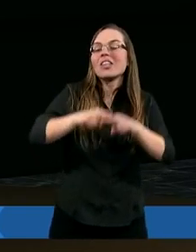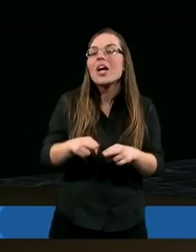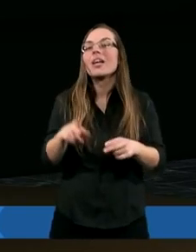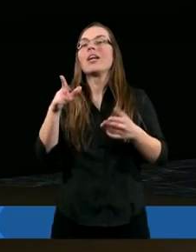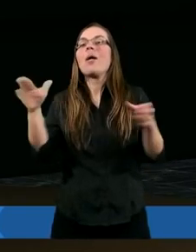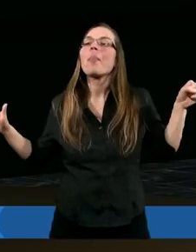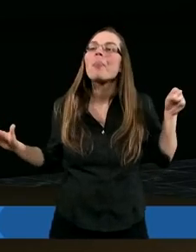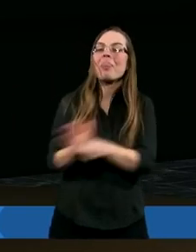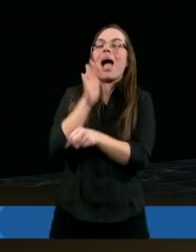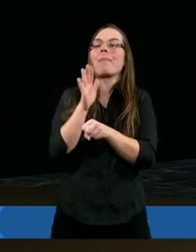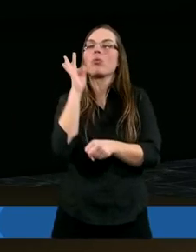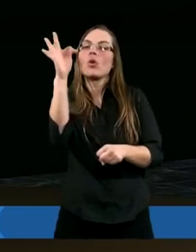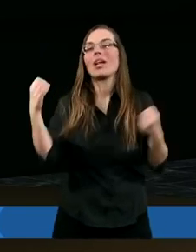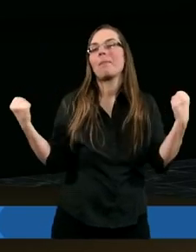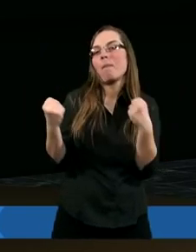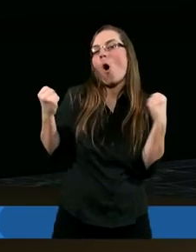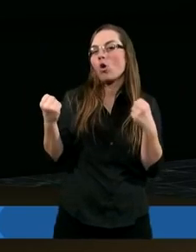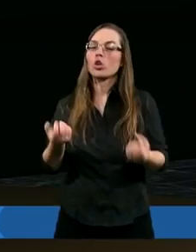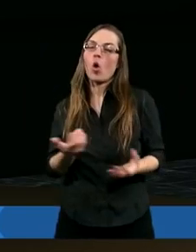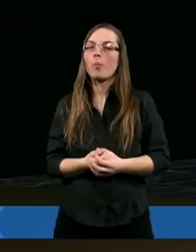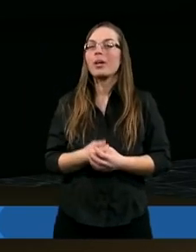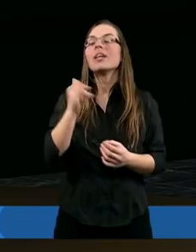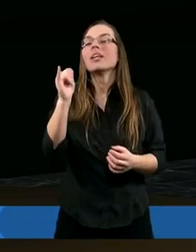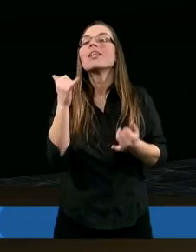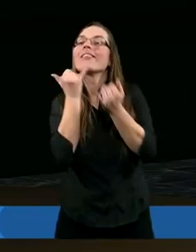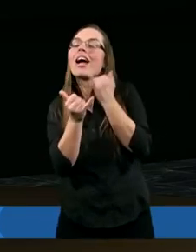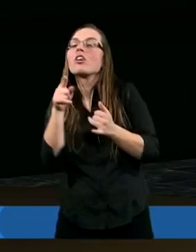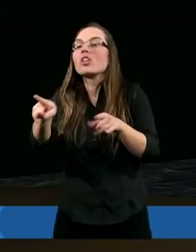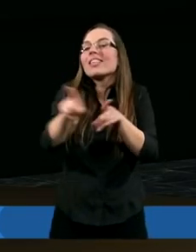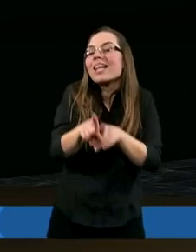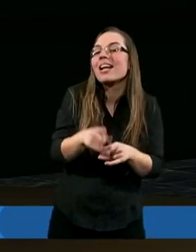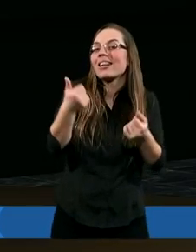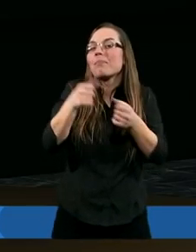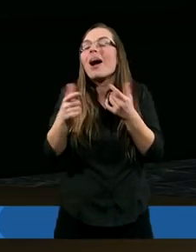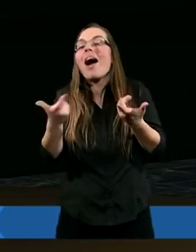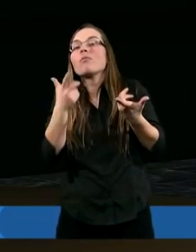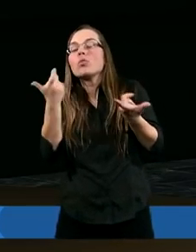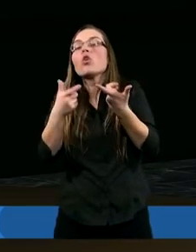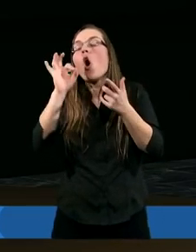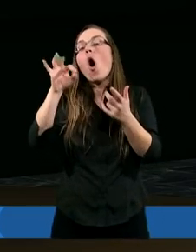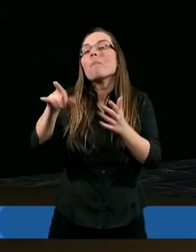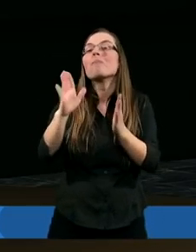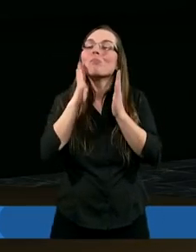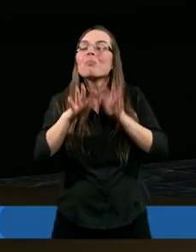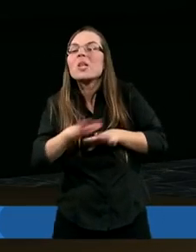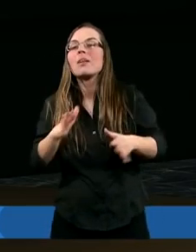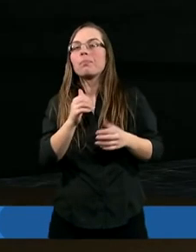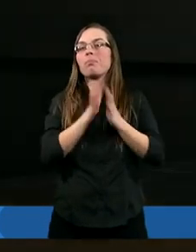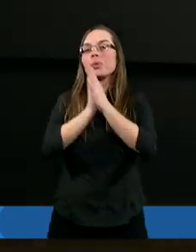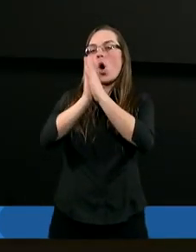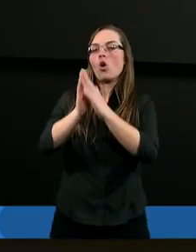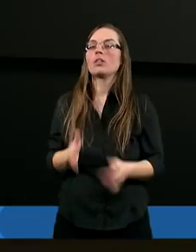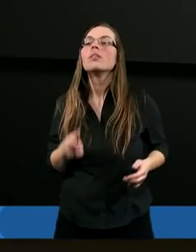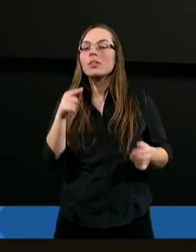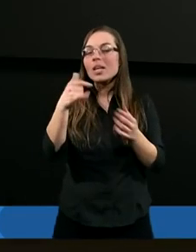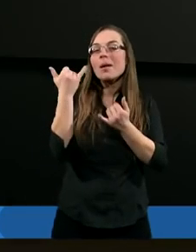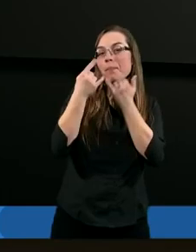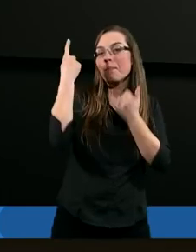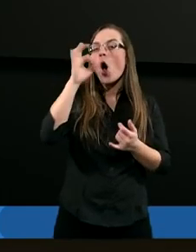napełniony jego mocą. Jeżeli też pragnie i o to prosi. No,